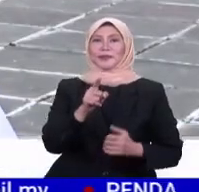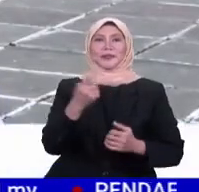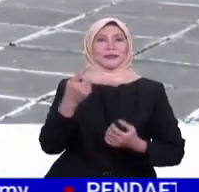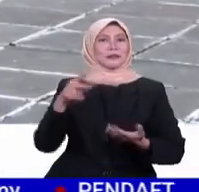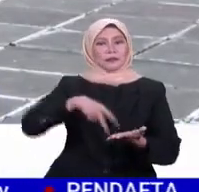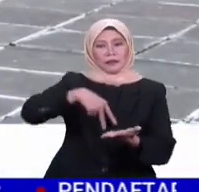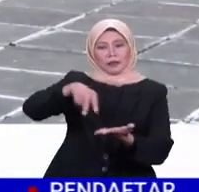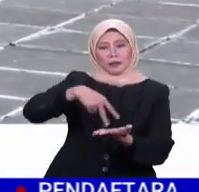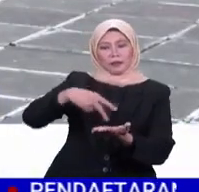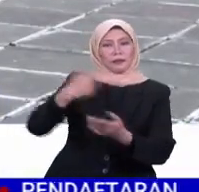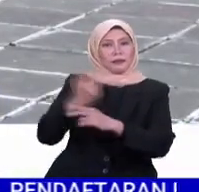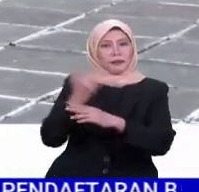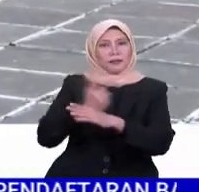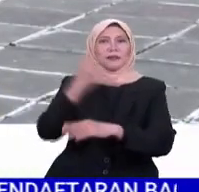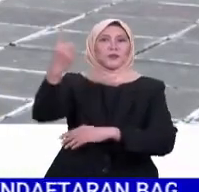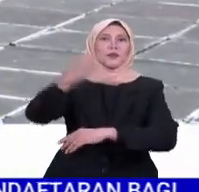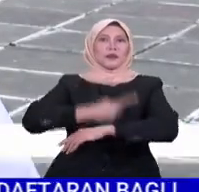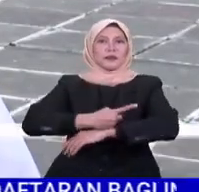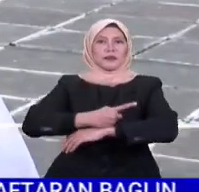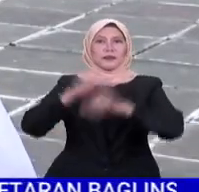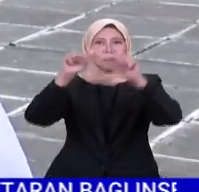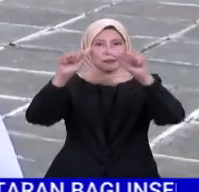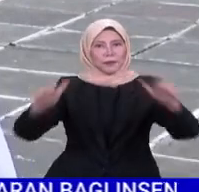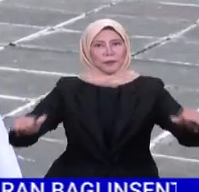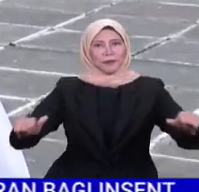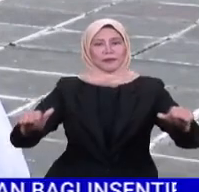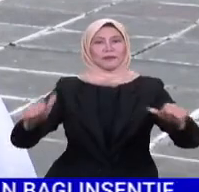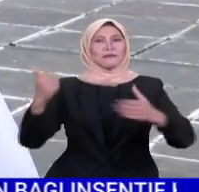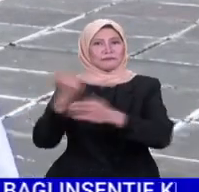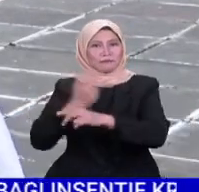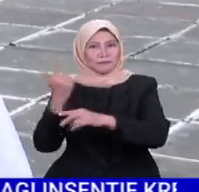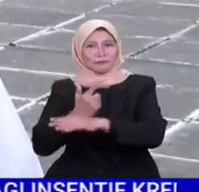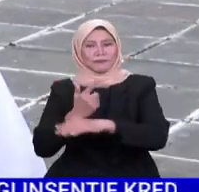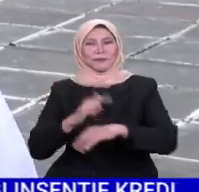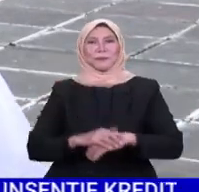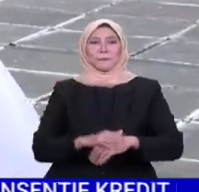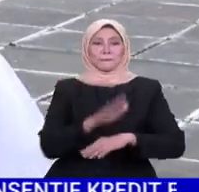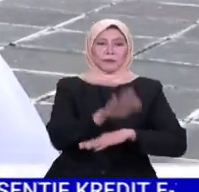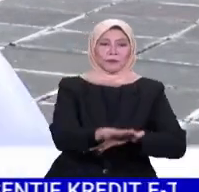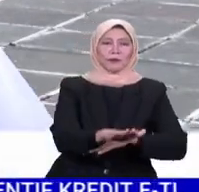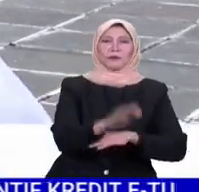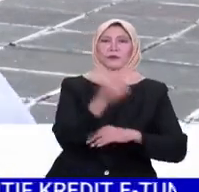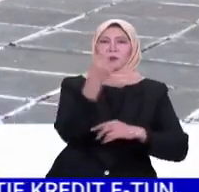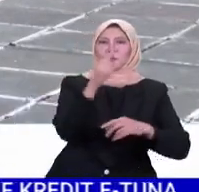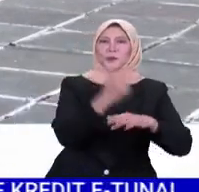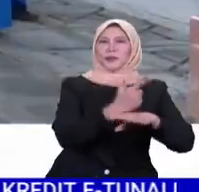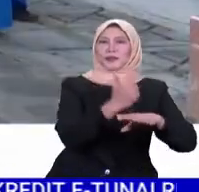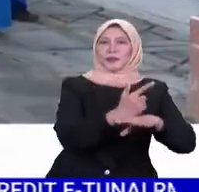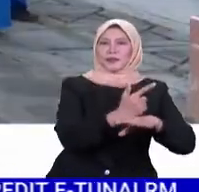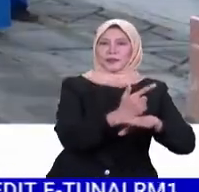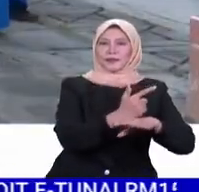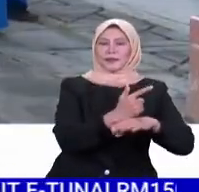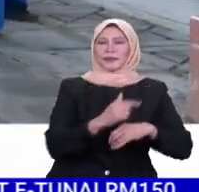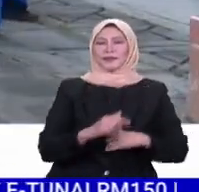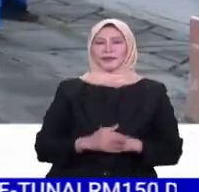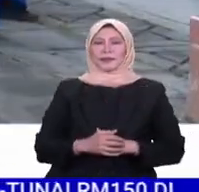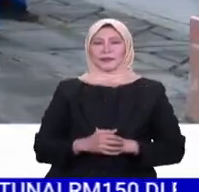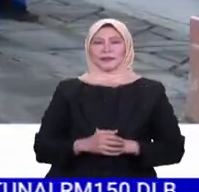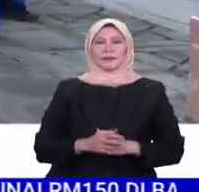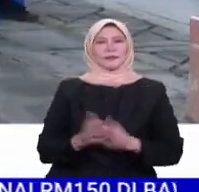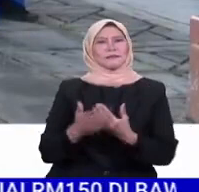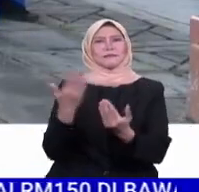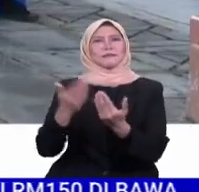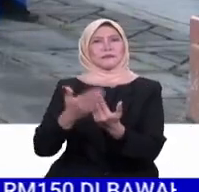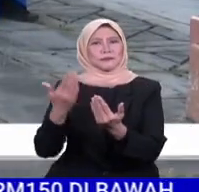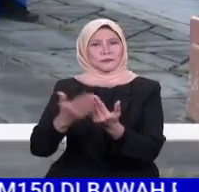DJ sekarang Melati asrama fasilitas kelas petang cyloam di untuk melatih insting hadir tak